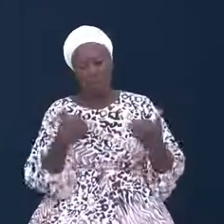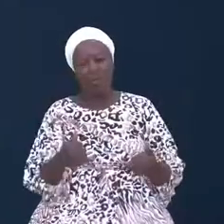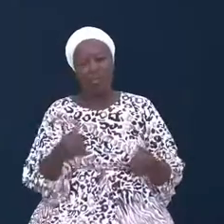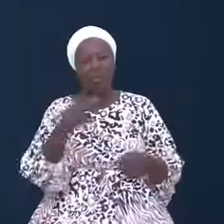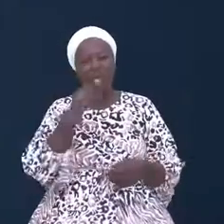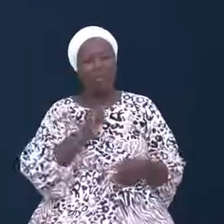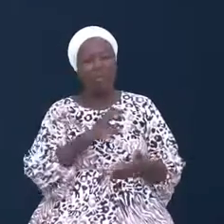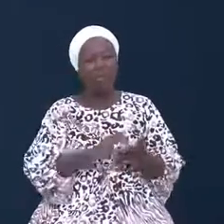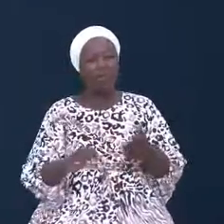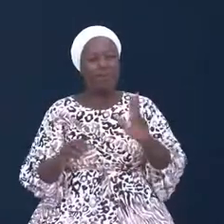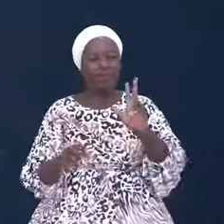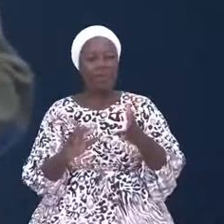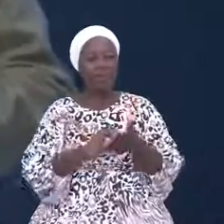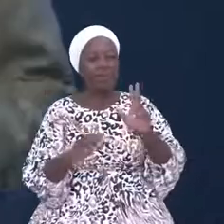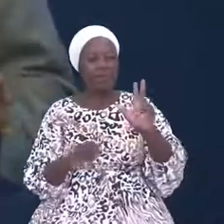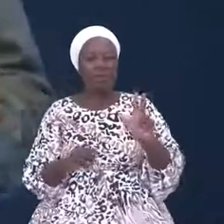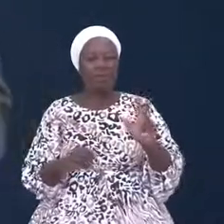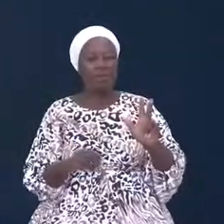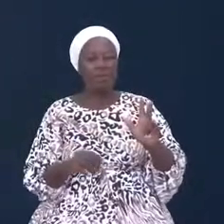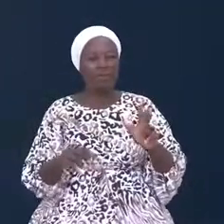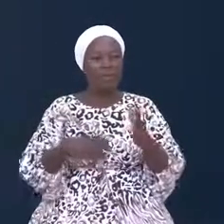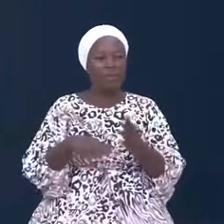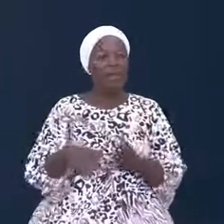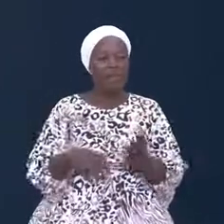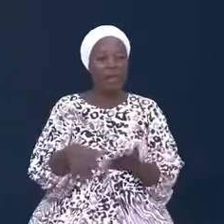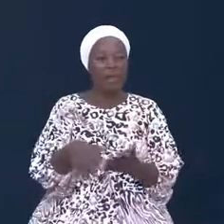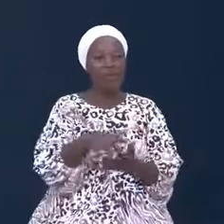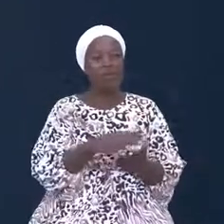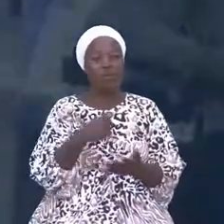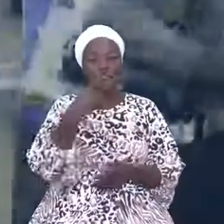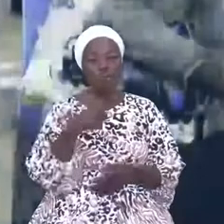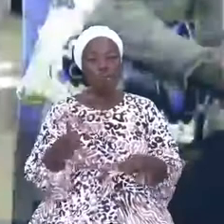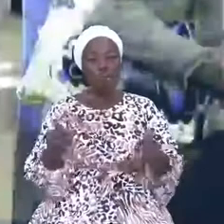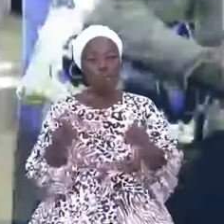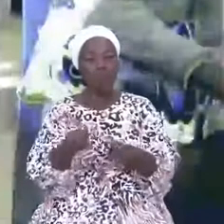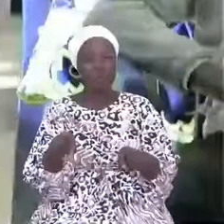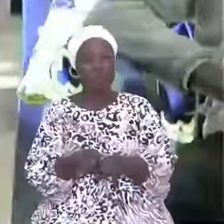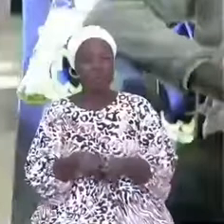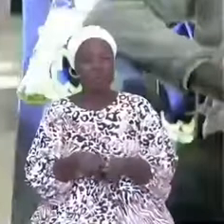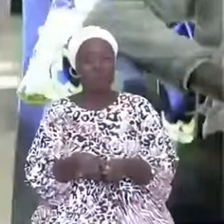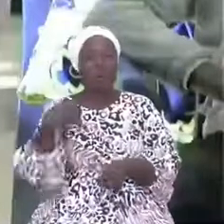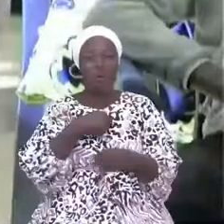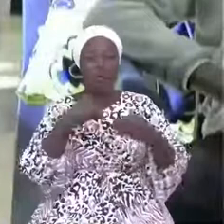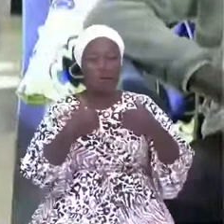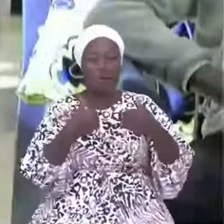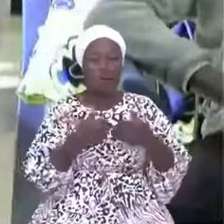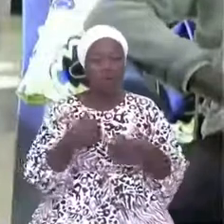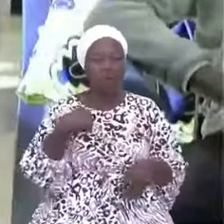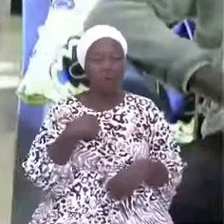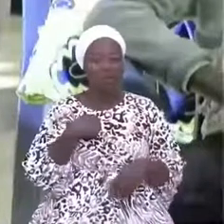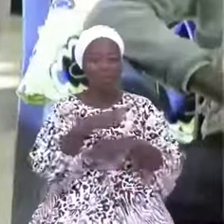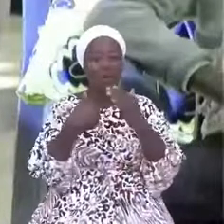la rébellion. Et on nous dit dans le verset 3. Verset 3, nous tous aussi, nous étions de leur